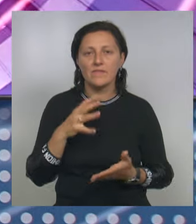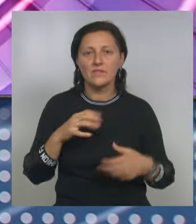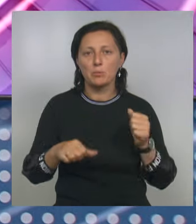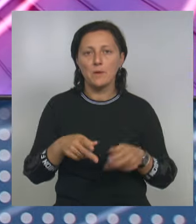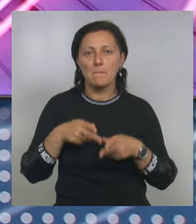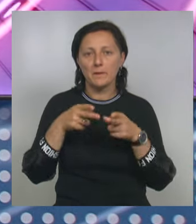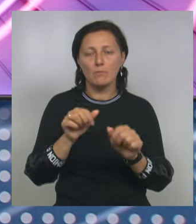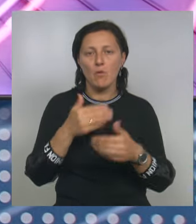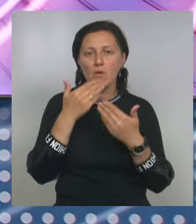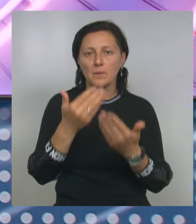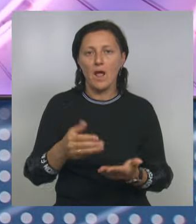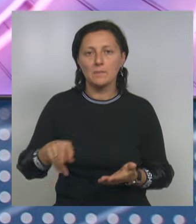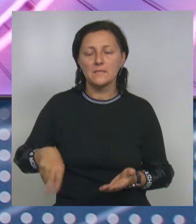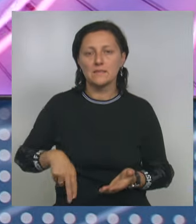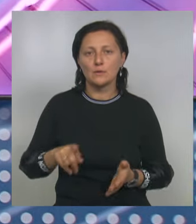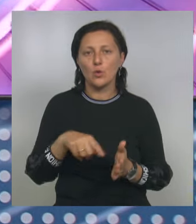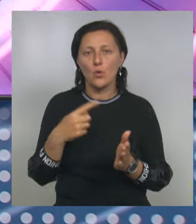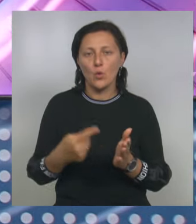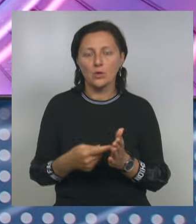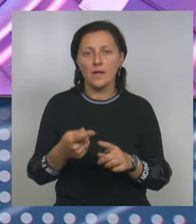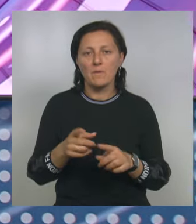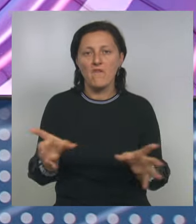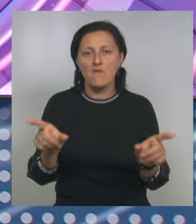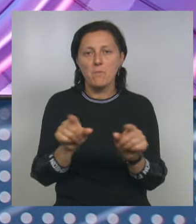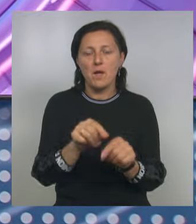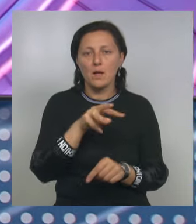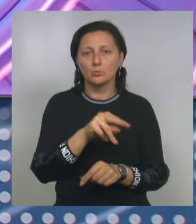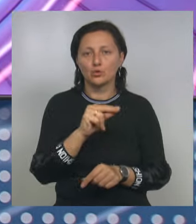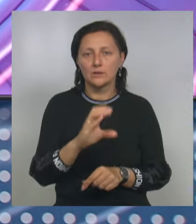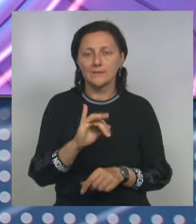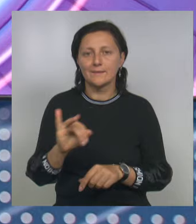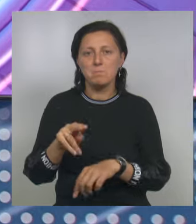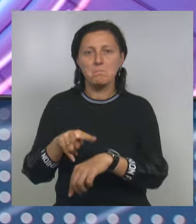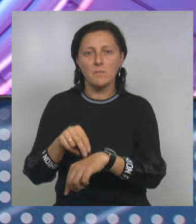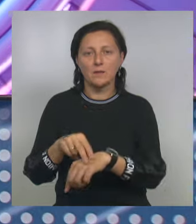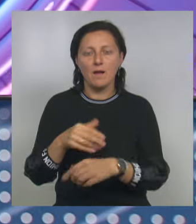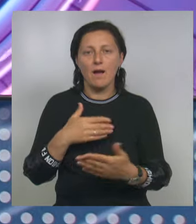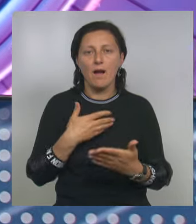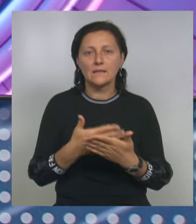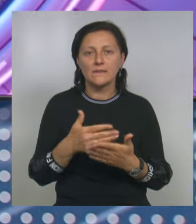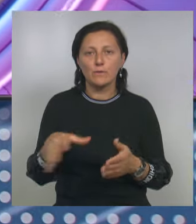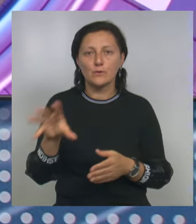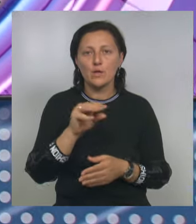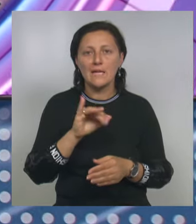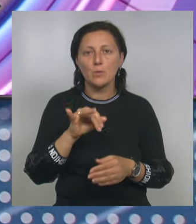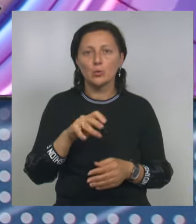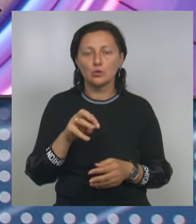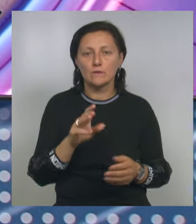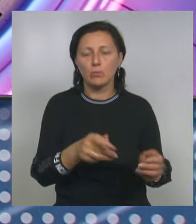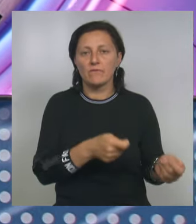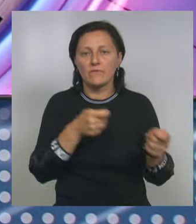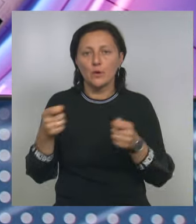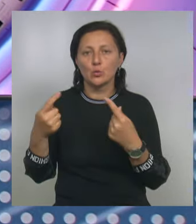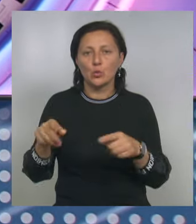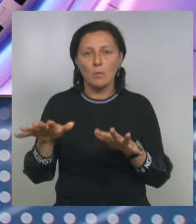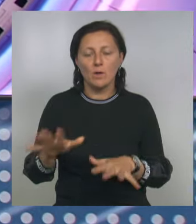он может обратиться в администрацию города, которая вместе с сотрудниками МЧС и участковым, актировав все имущество, вывезет его в безопасное